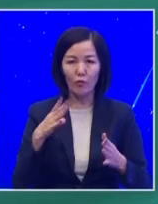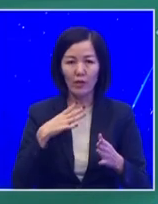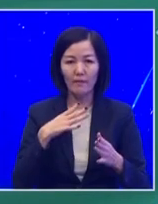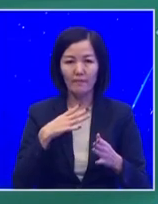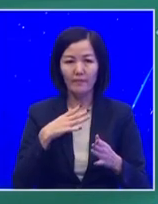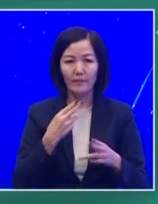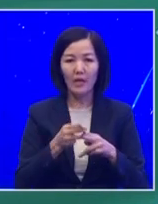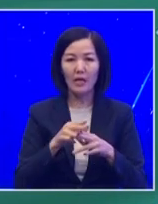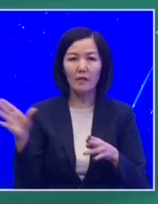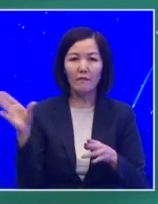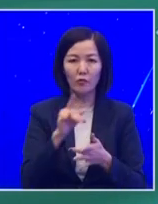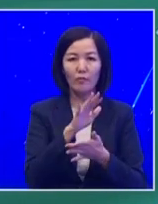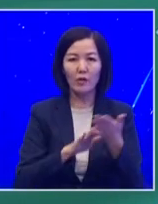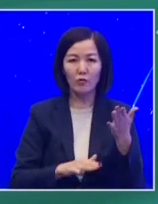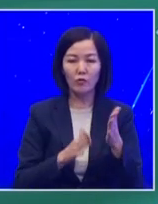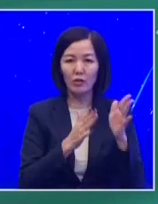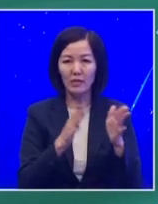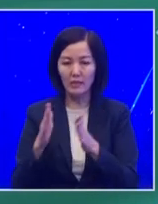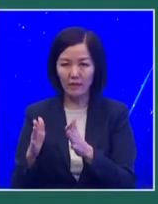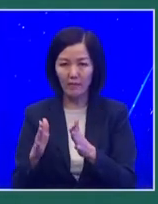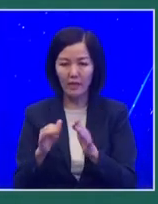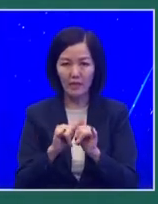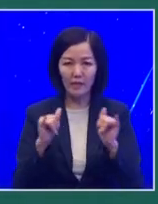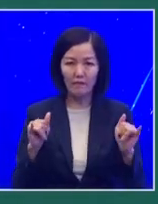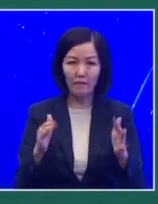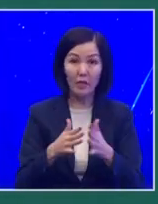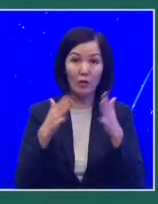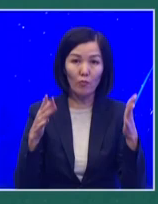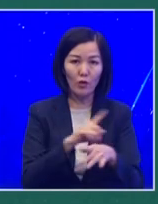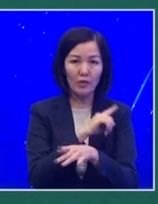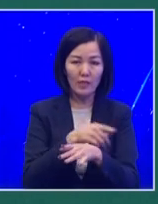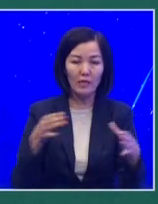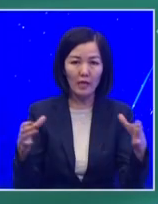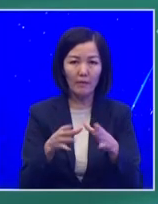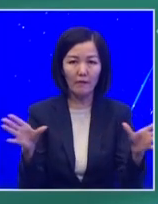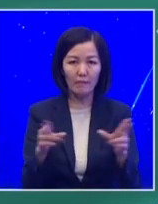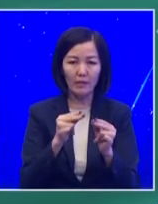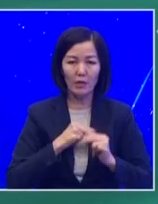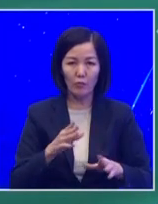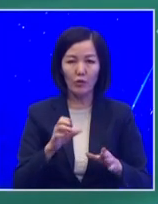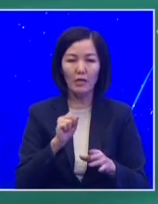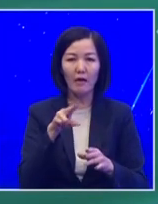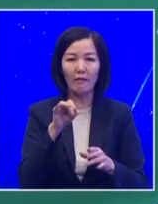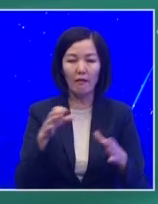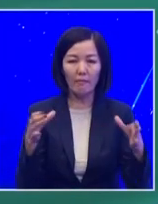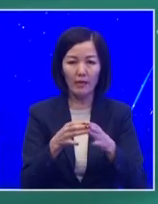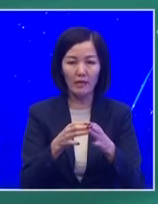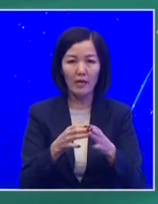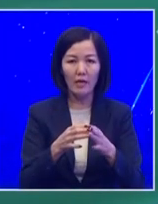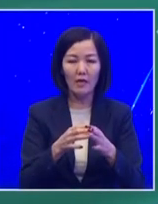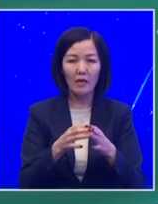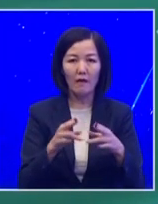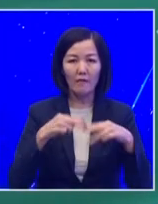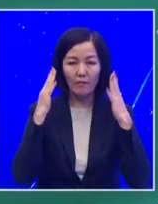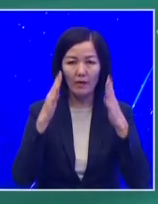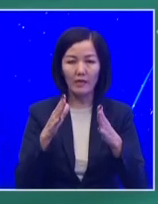все продолжить системно и уже более сильной командой, как партия «Адал». И самое интересное, вы обратили внимание, что